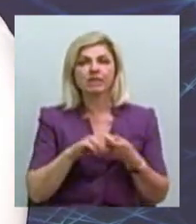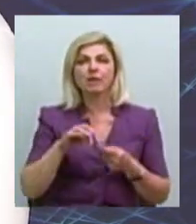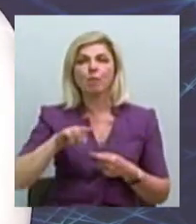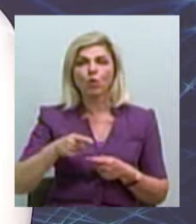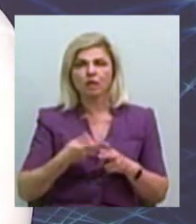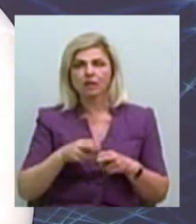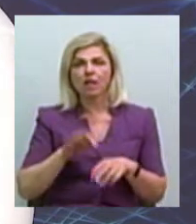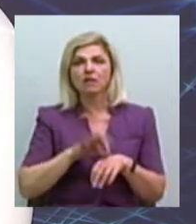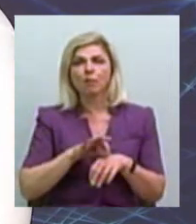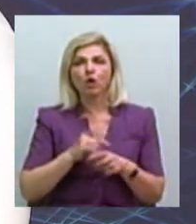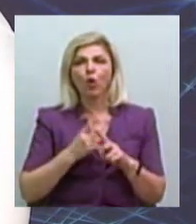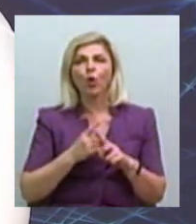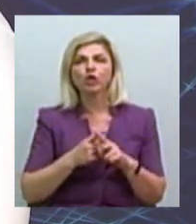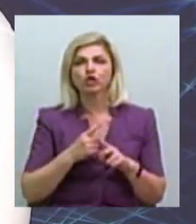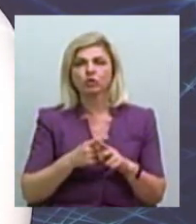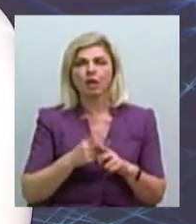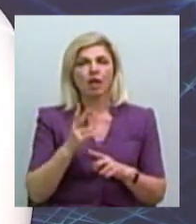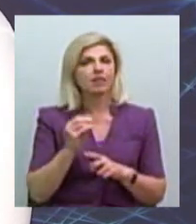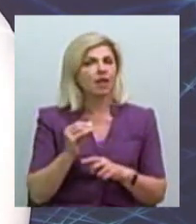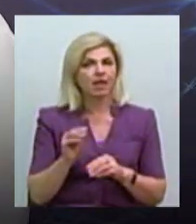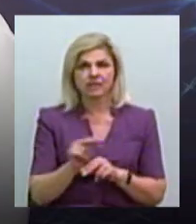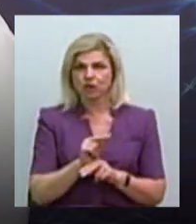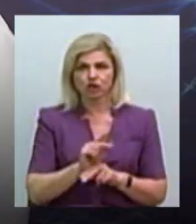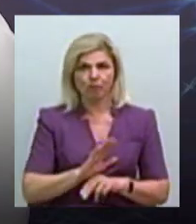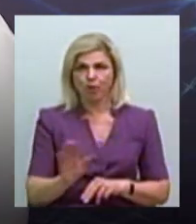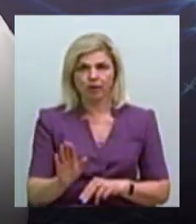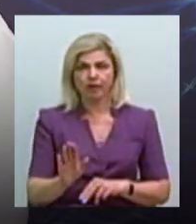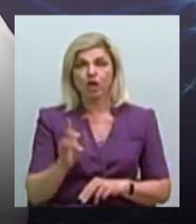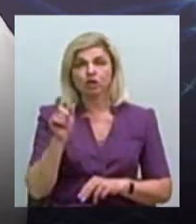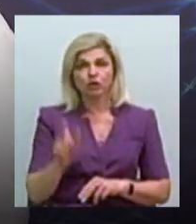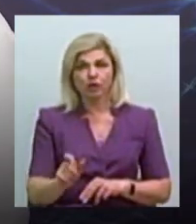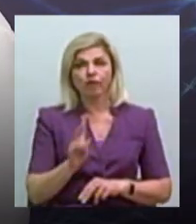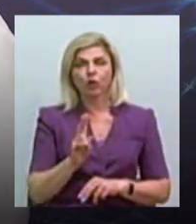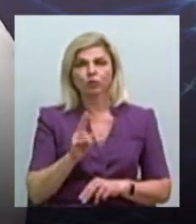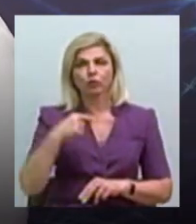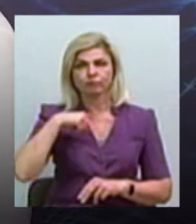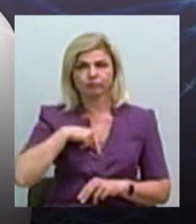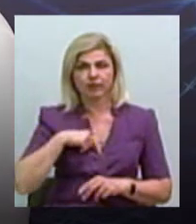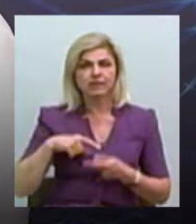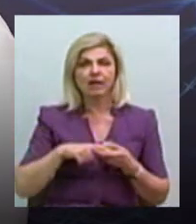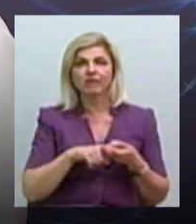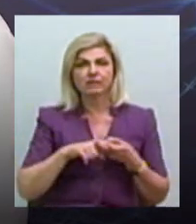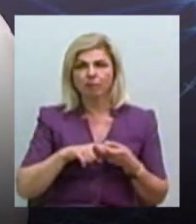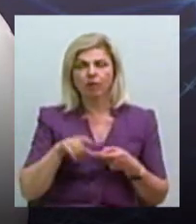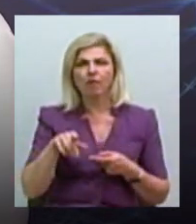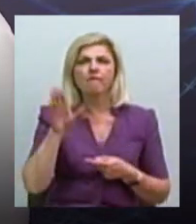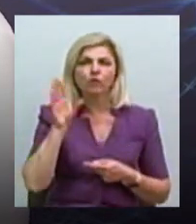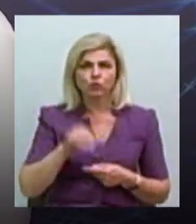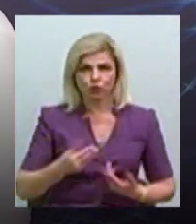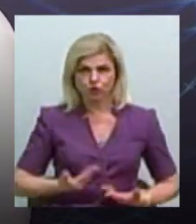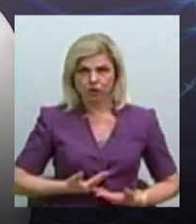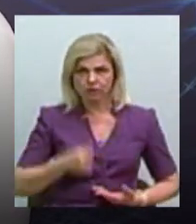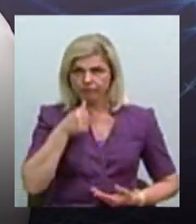хроническое, заболевание неизлечимое. И человек, который приобретает синдром зависимости, он становится зависимым на всю